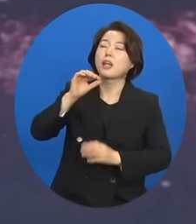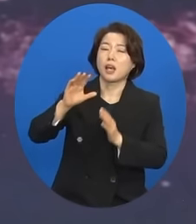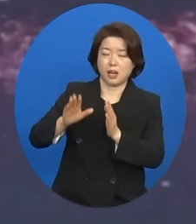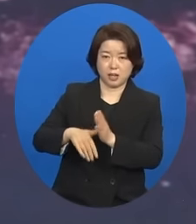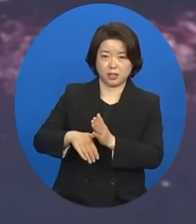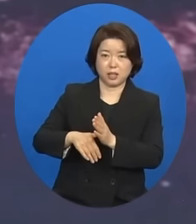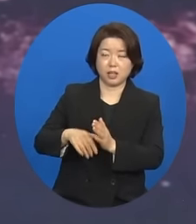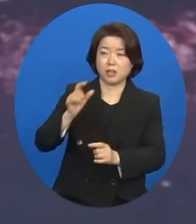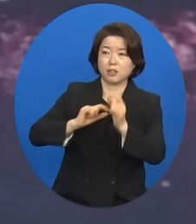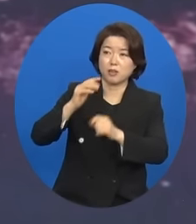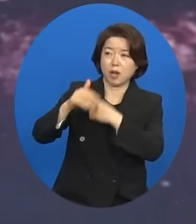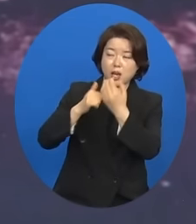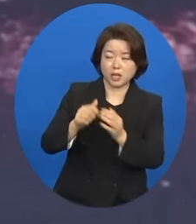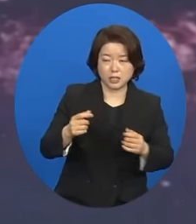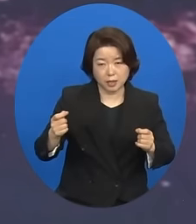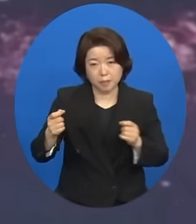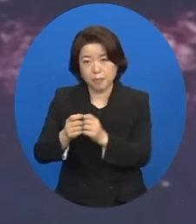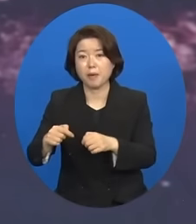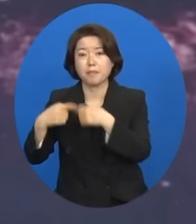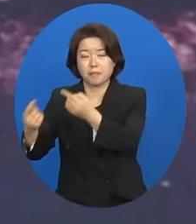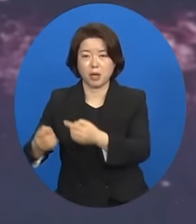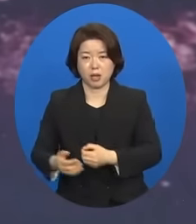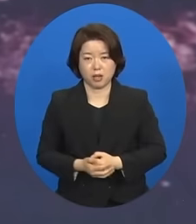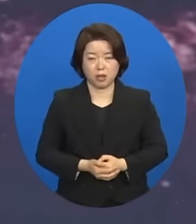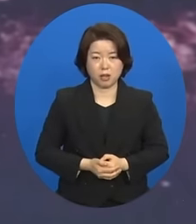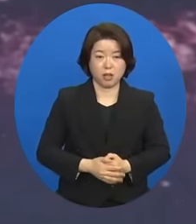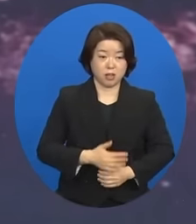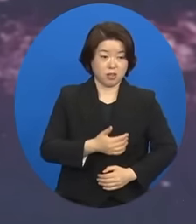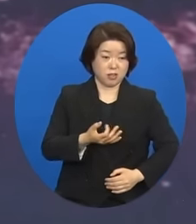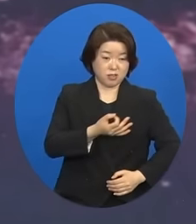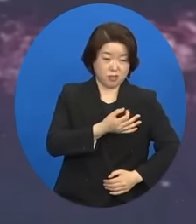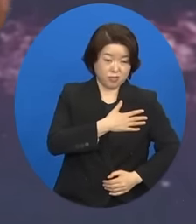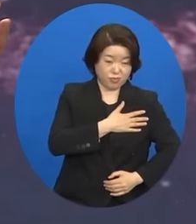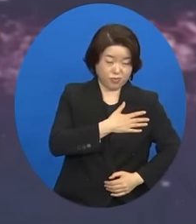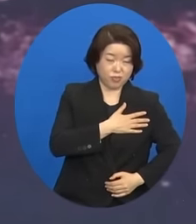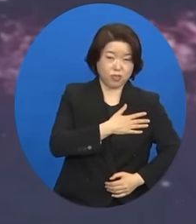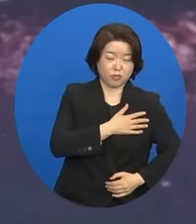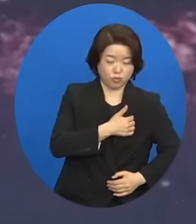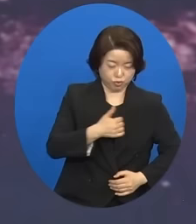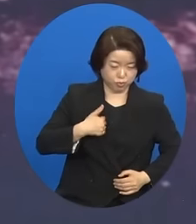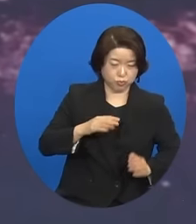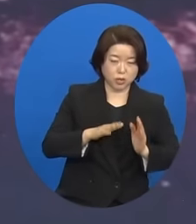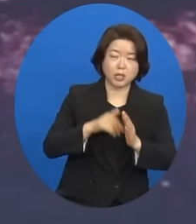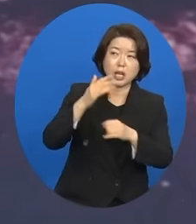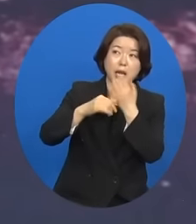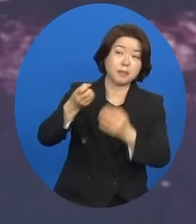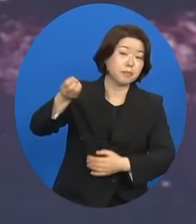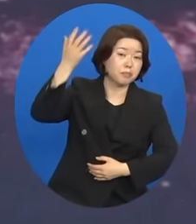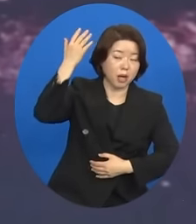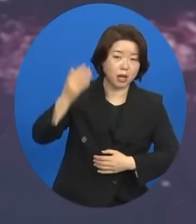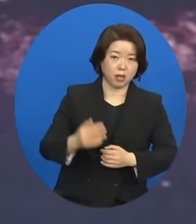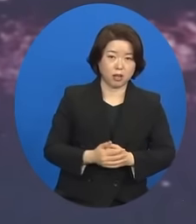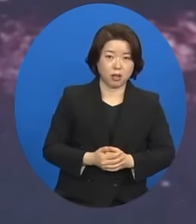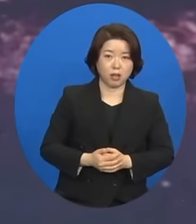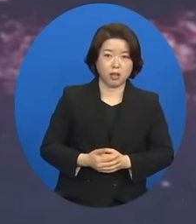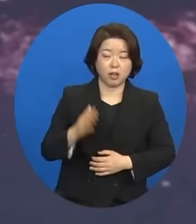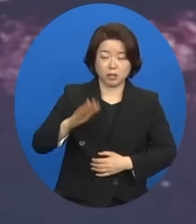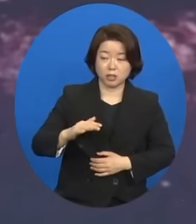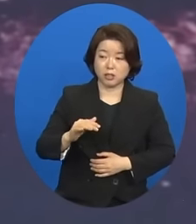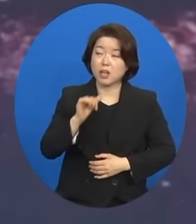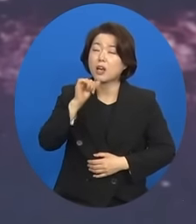러분 풍년의 때는요 하나님이 잊기 쉽습니다 근데 흉년의 때가 되면 아 내가 하나님을 잊었구나